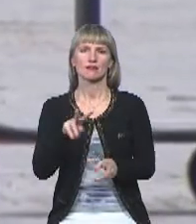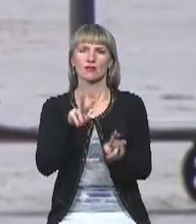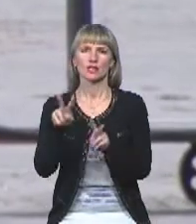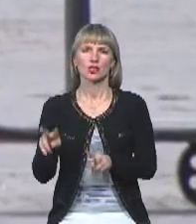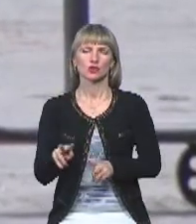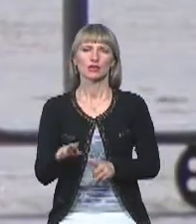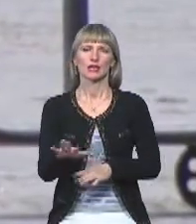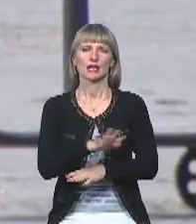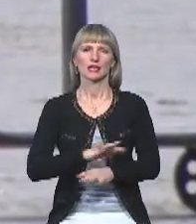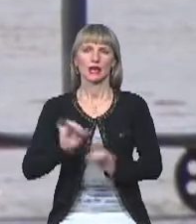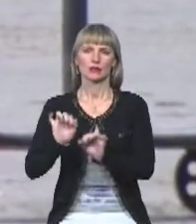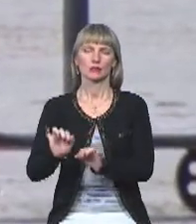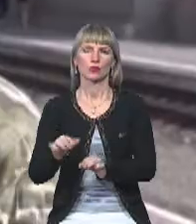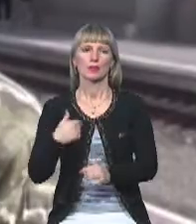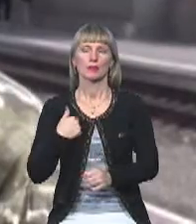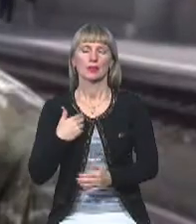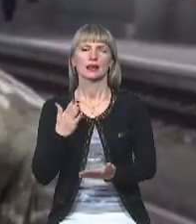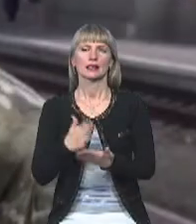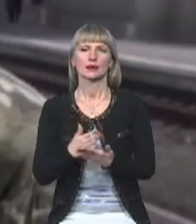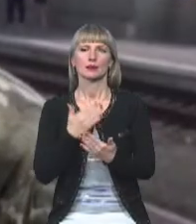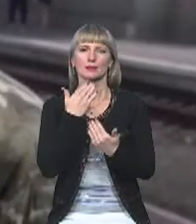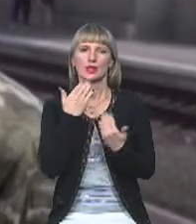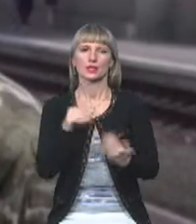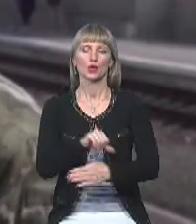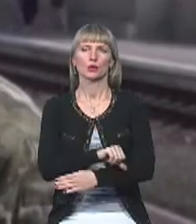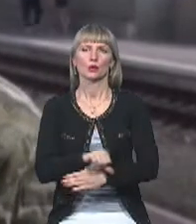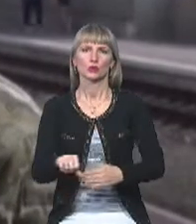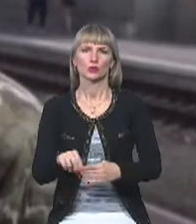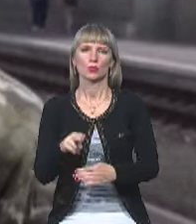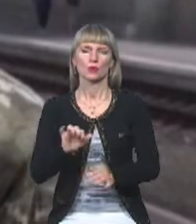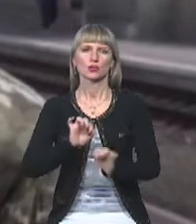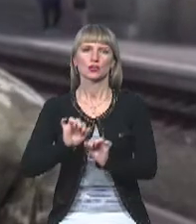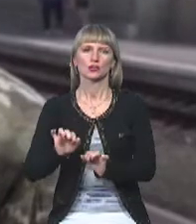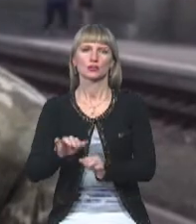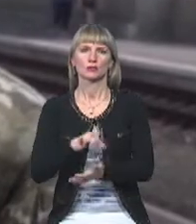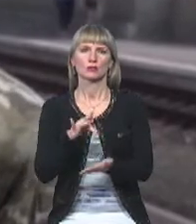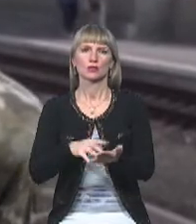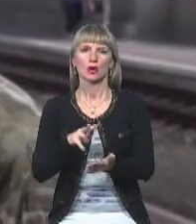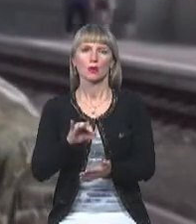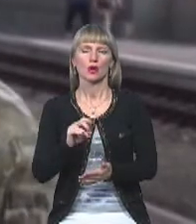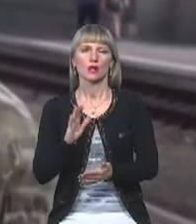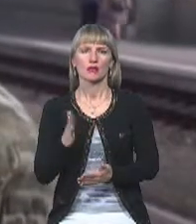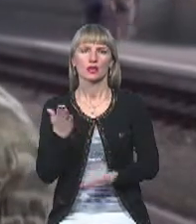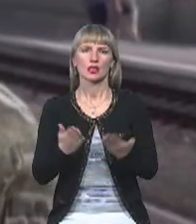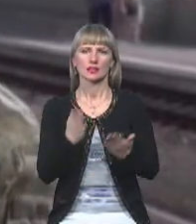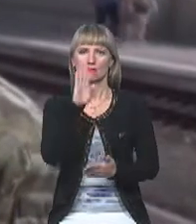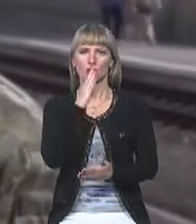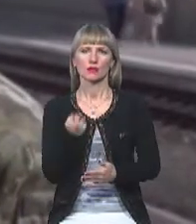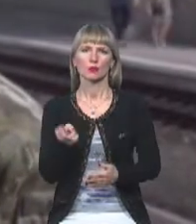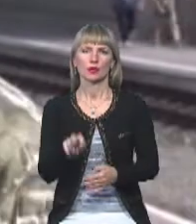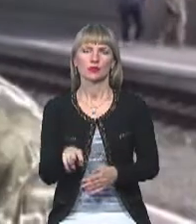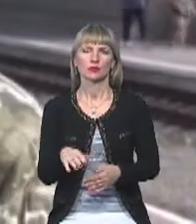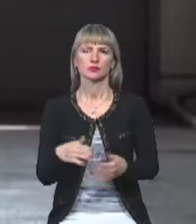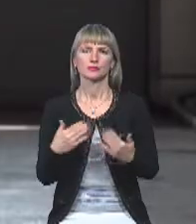територіальної оборони. Ми є останній рубіж по охороні міста Миколаєва. Якщо ворог прийде вже